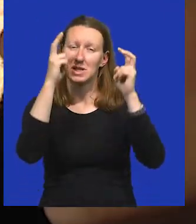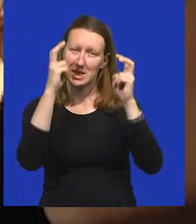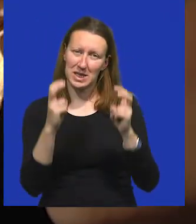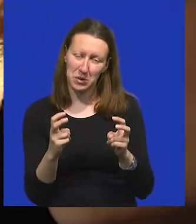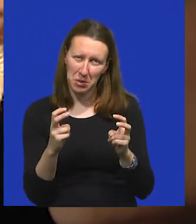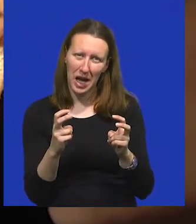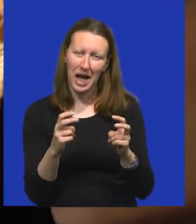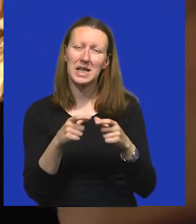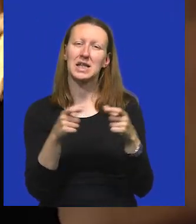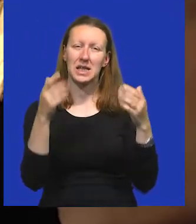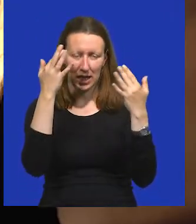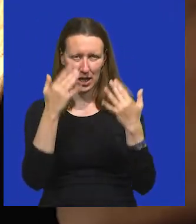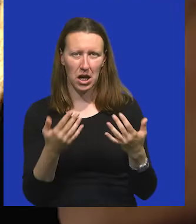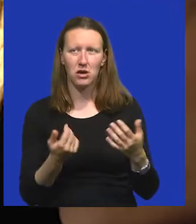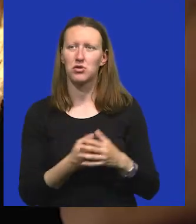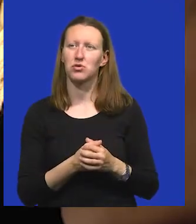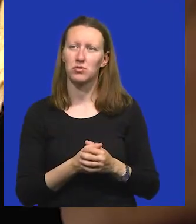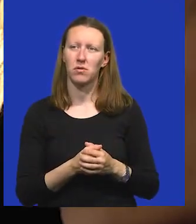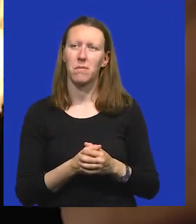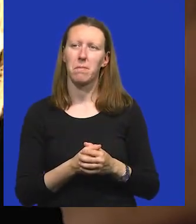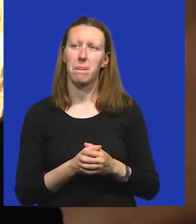Dovrebbero diminuire le bollette?